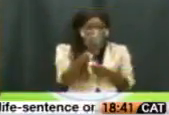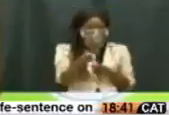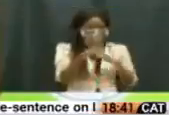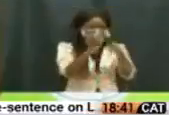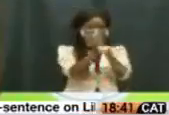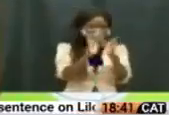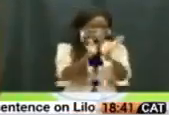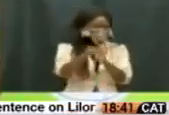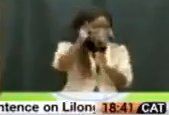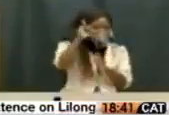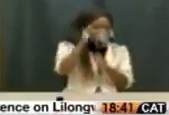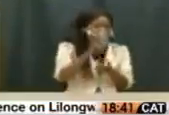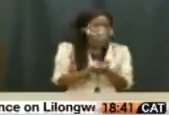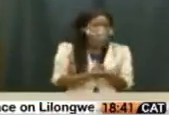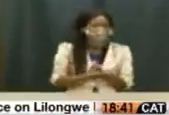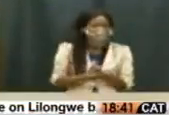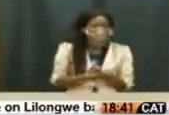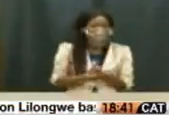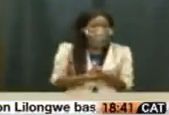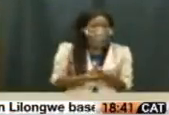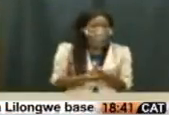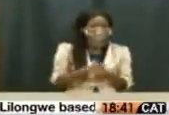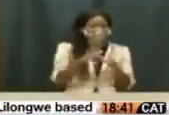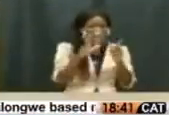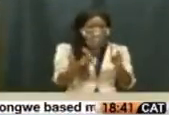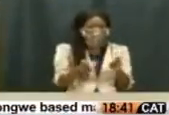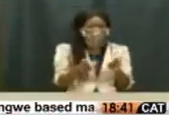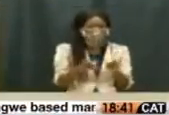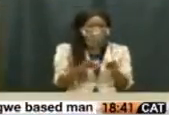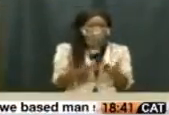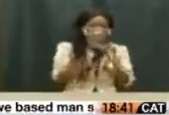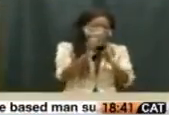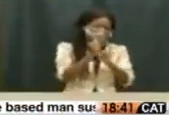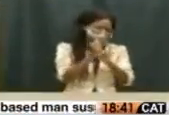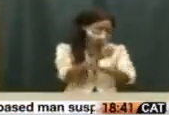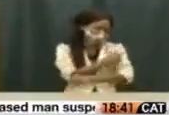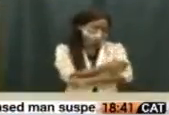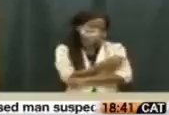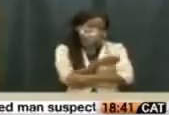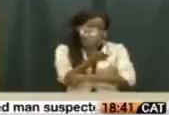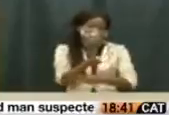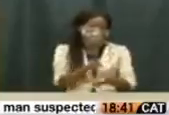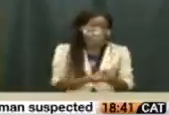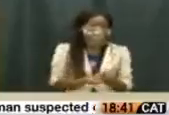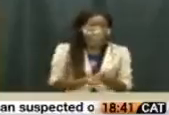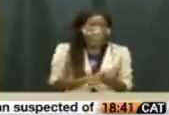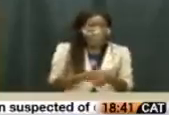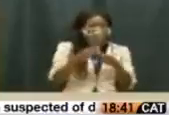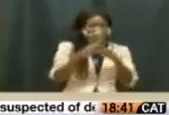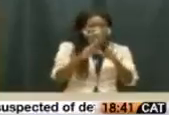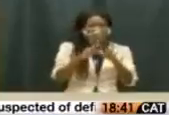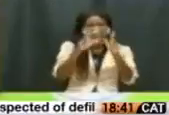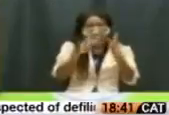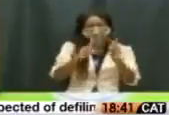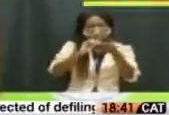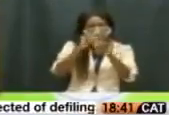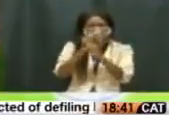community pakati pa anthu a muzipatala ndi amabungo